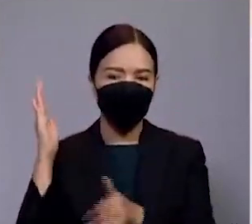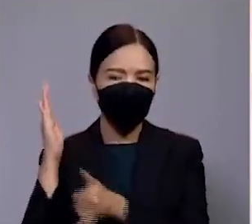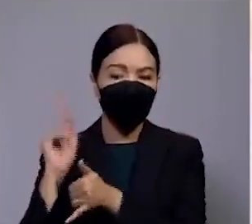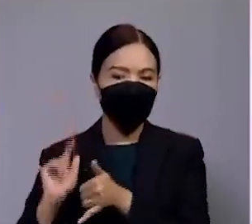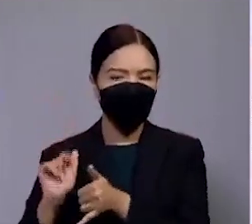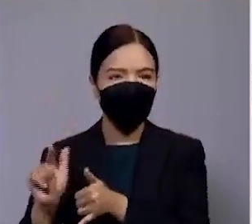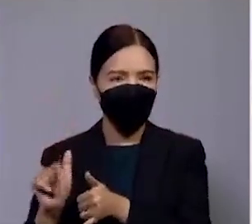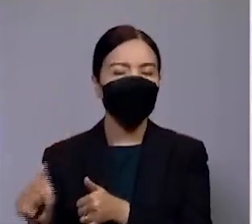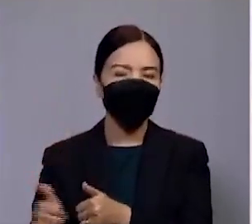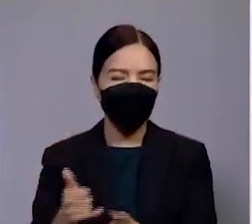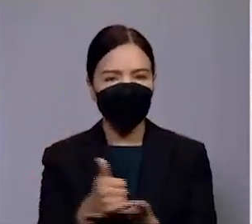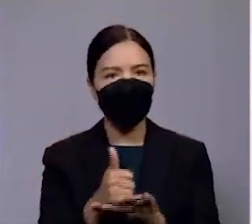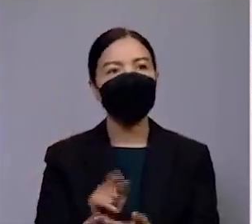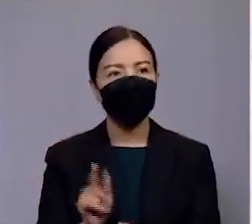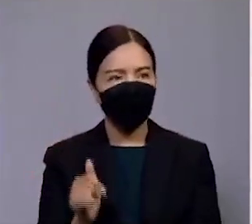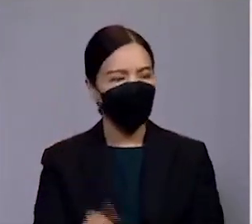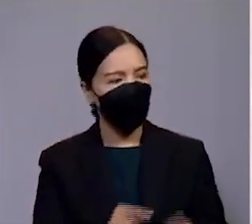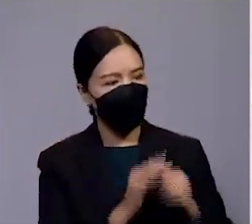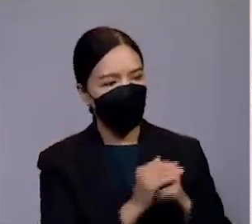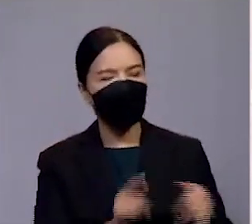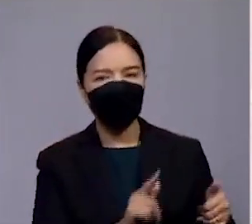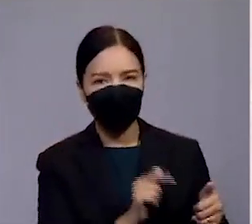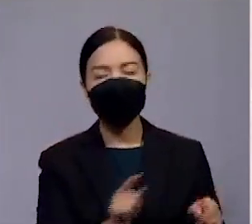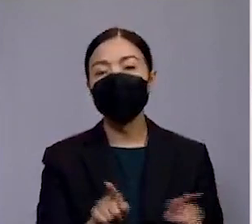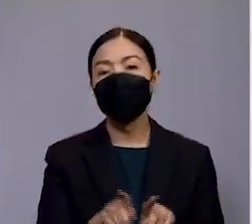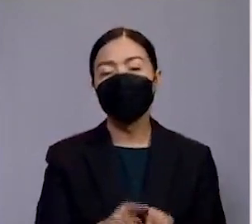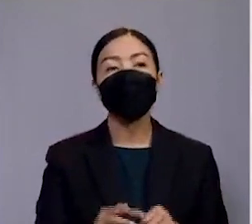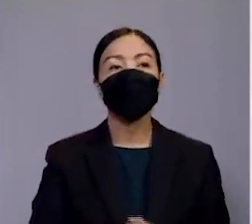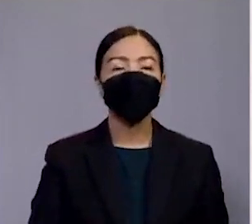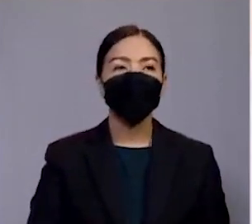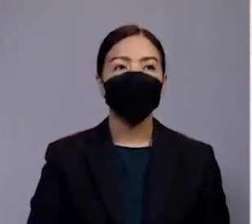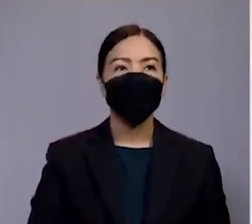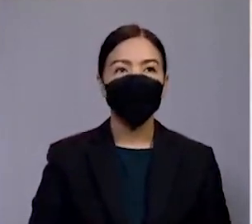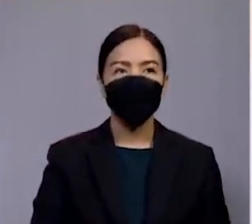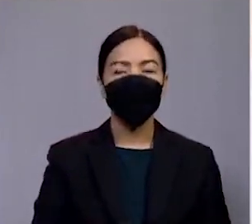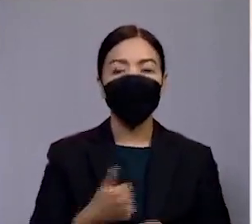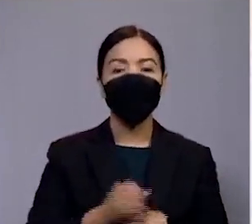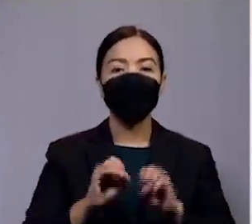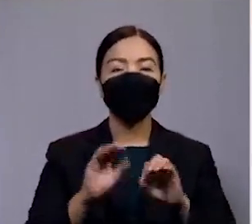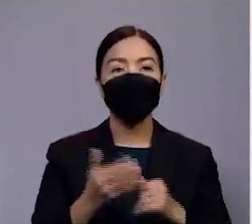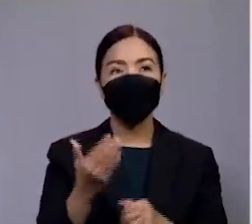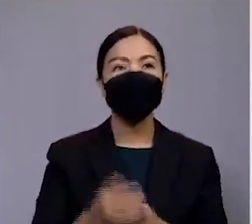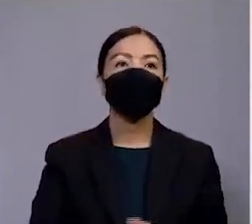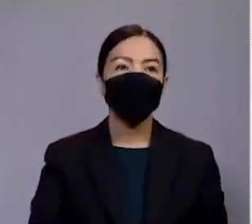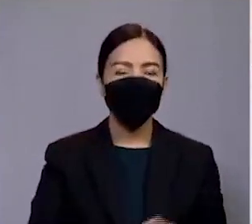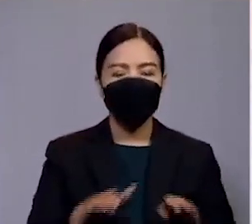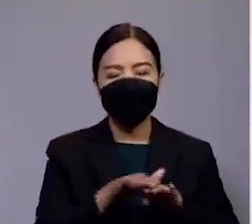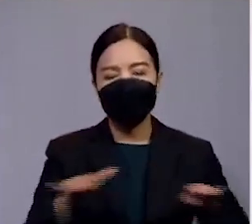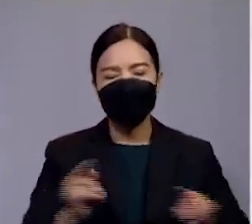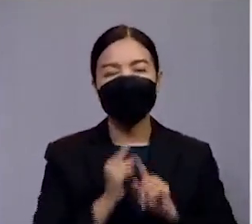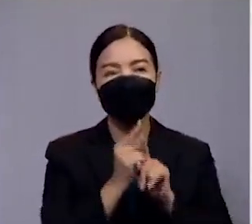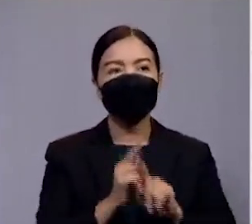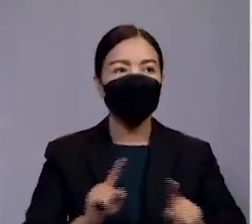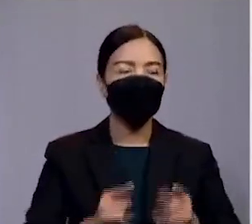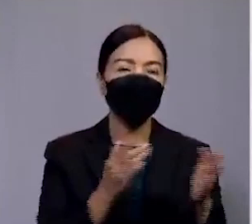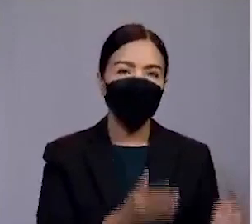เจียจากจีนอีกด้วยด้านโค้ชด่วนดนายศิวัชระเมธากุลหัวหน้าผู้ฝึกสอนกล่าวว่าผลลัพธ์ของทีมได้ตามมาตรฐานนะครับแต่ทักษะห